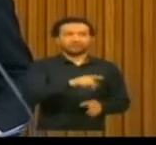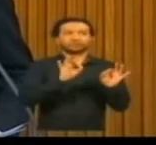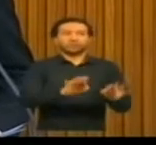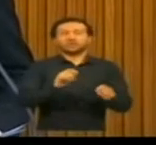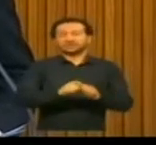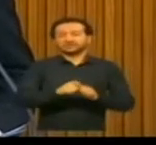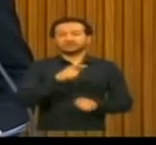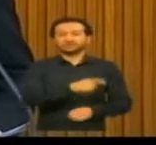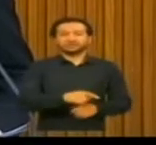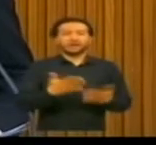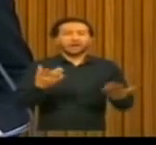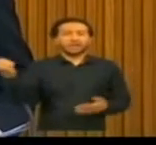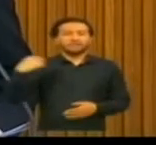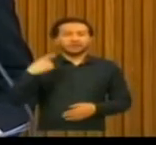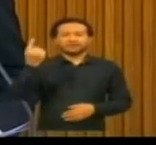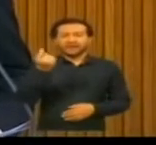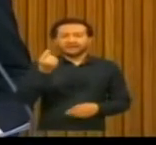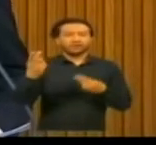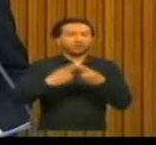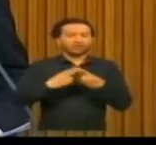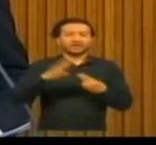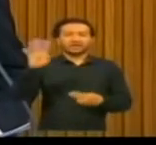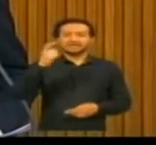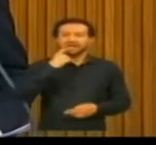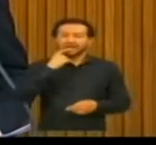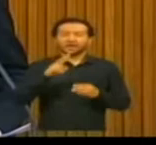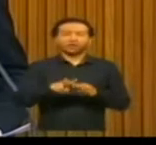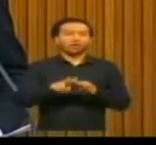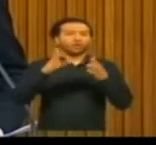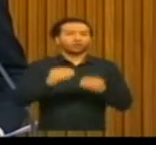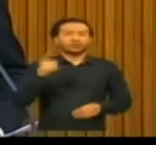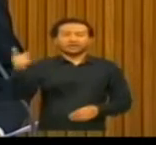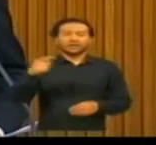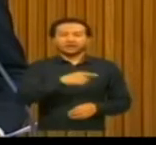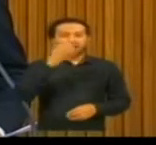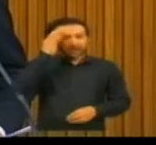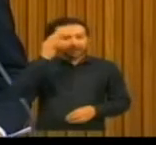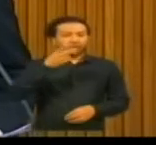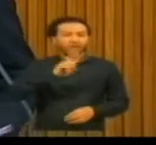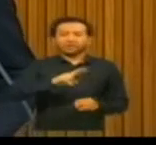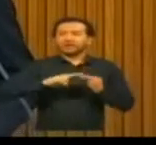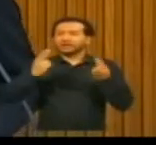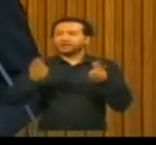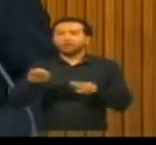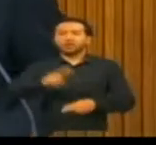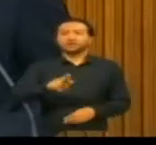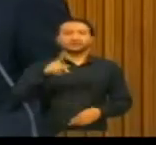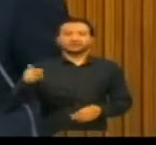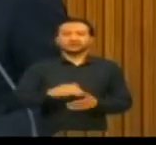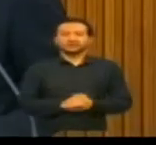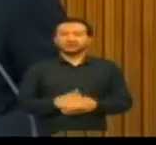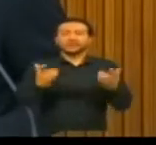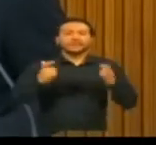böyledir. Hani bana bir harf öğretenin 40 yıl kölesi olurum? Hani alimin ölümü alemin ölümü gibiydi?